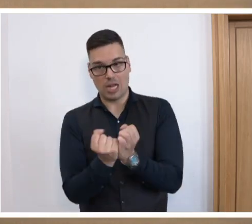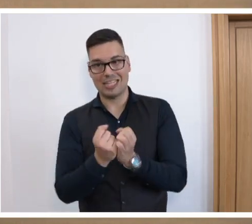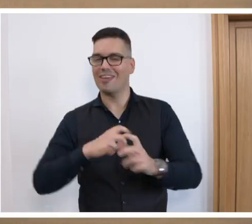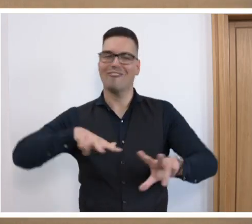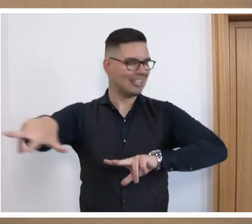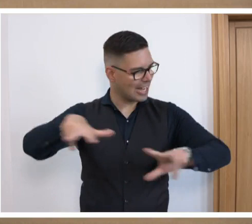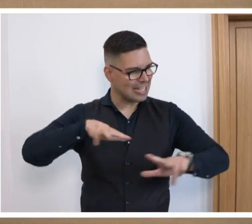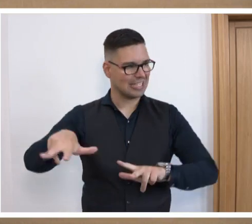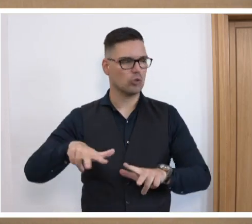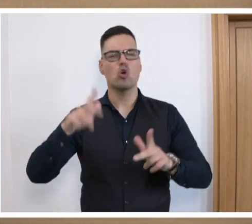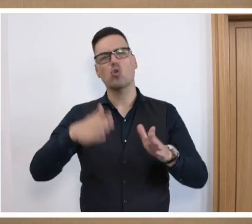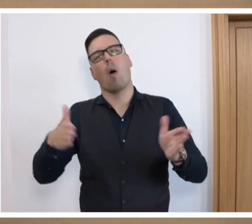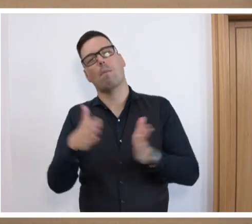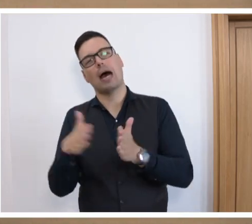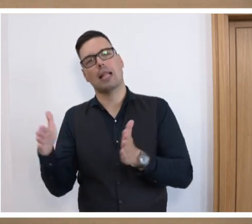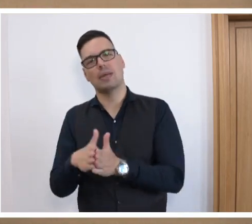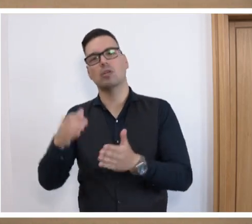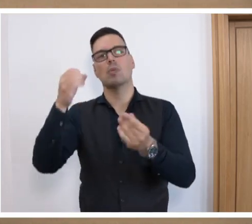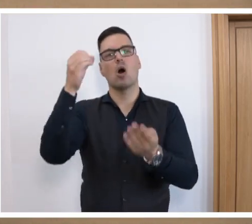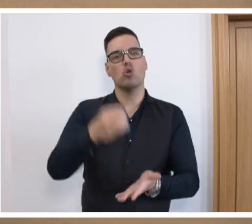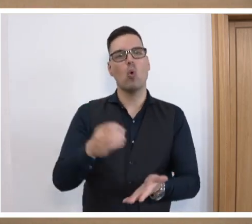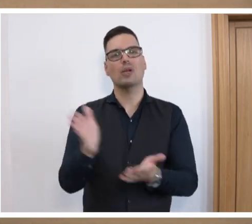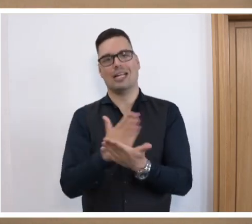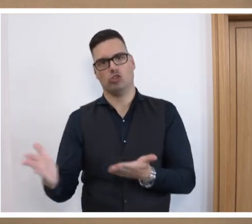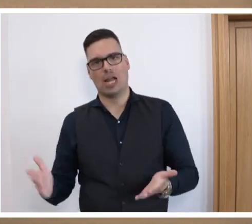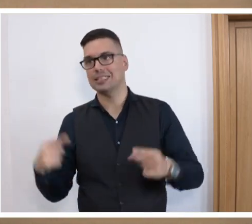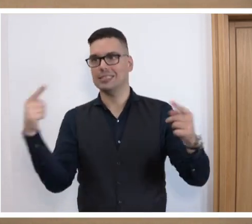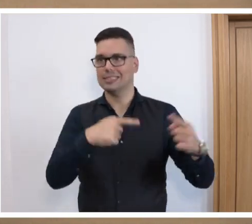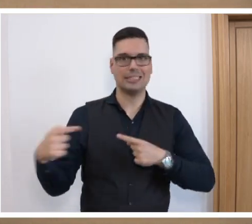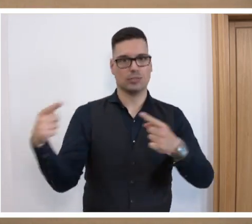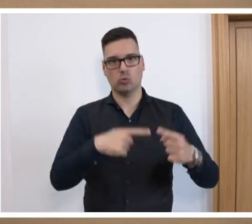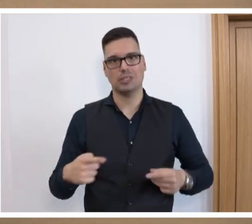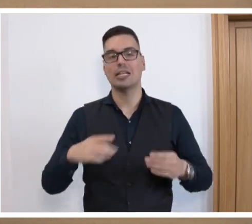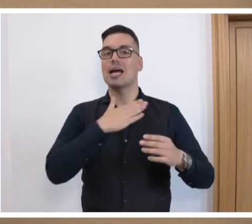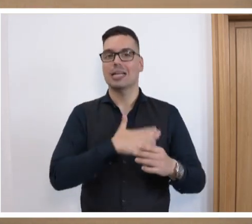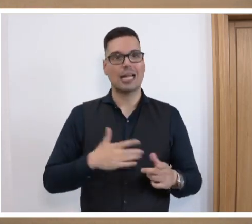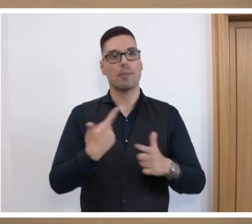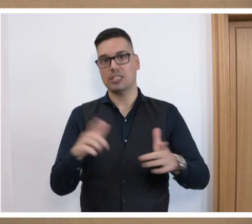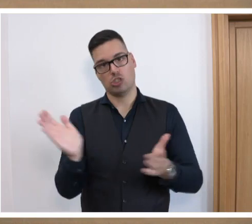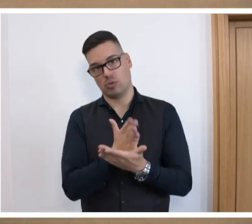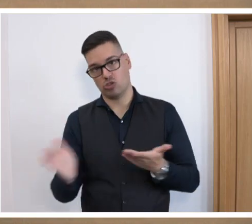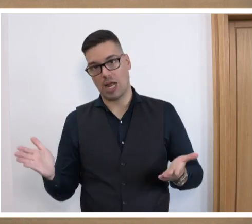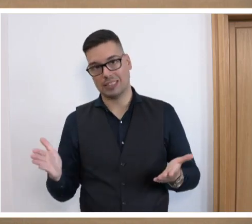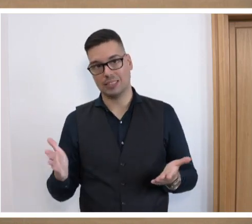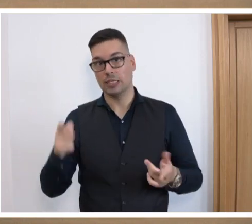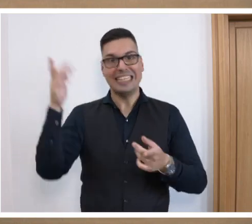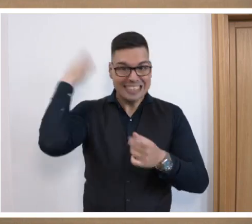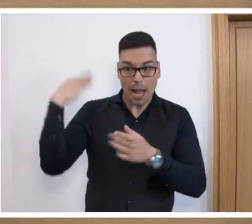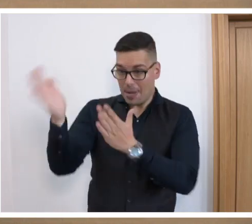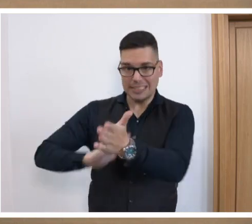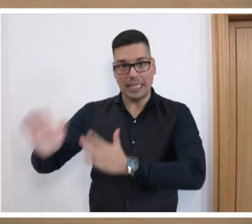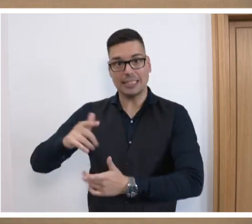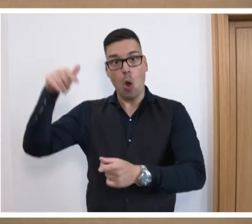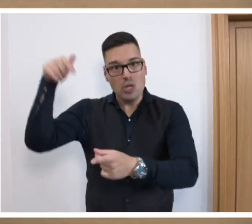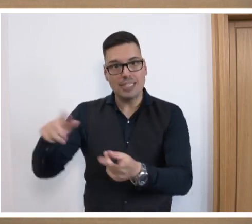Regierung noch des Parlaments über die Gehaltsstrukturen zu entscheiden, zu diskutieren, gerne, aber nicht zu entscheiden. Das haben Sie damals gesagt.